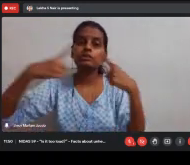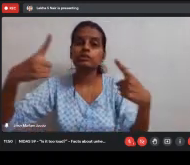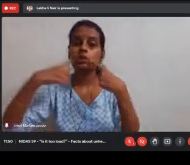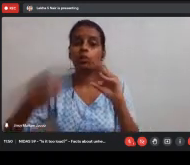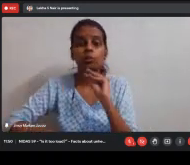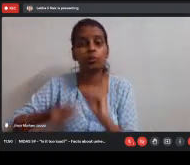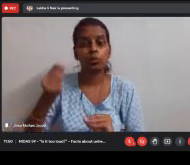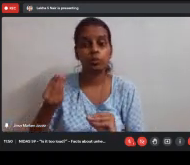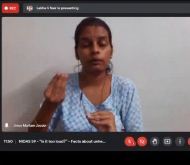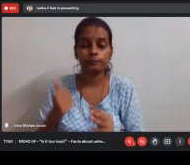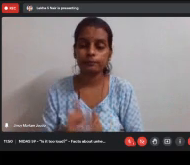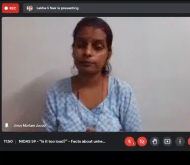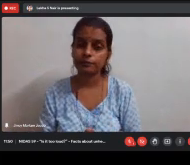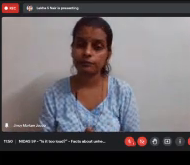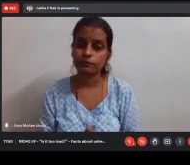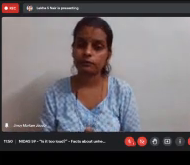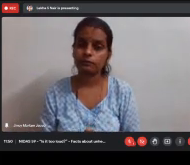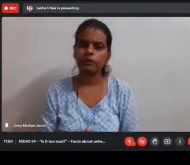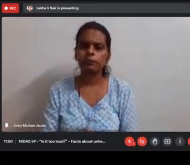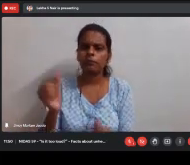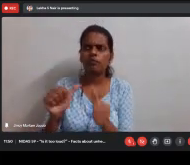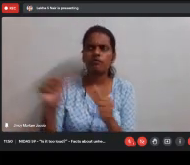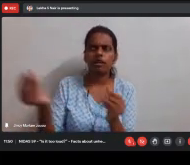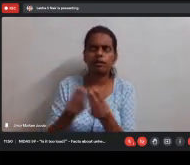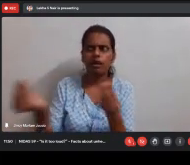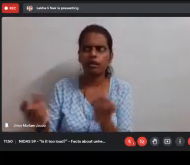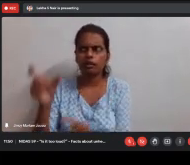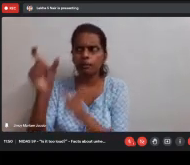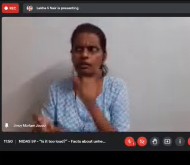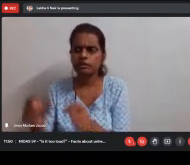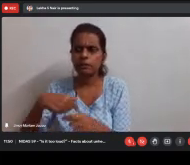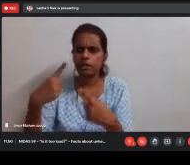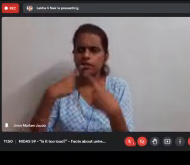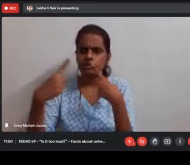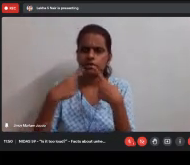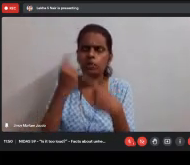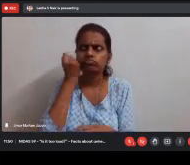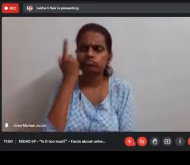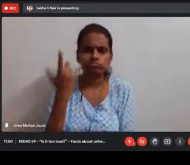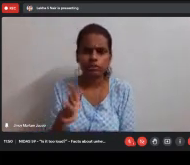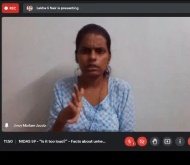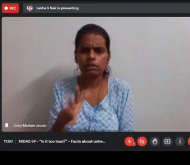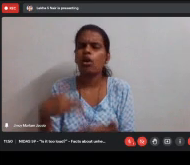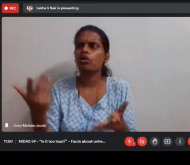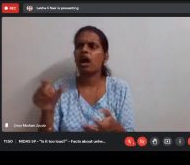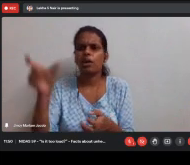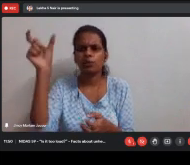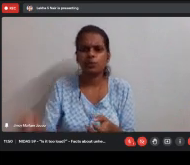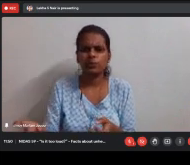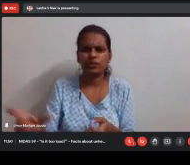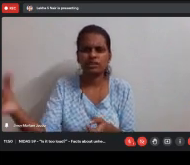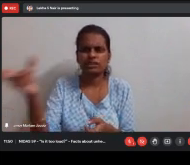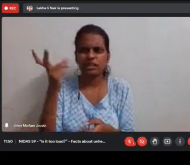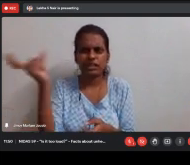നിൽക്കുകയാണ്, നിങ്ങളുടെ സംസാരം ഒരു 2 feet ദൂരത്ത് നിൽക്കുന്ന ഒരു വ്യക്തിക്ക് കേൾക്കാൻ പറ്റുന്നില്ല എങ്കിൽ നിങ്ങൾ മനസ്സിലാക്കണം ചുറ്റുമുള്ള